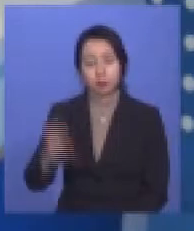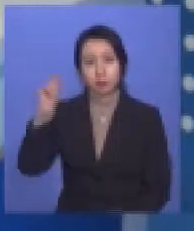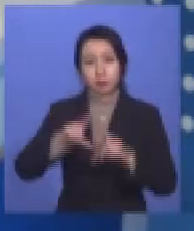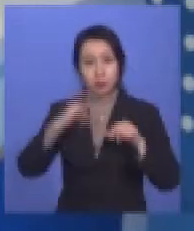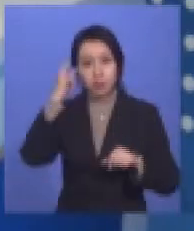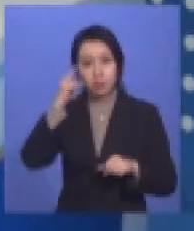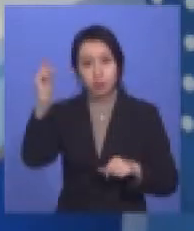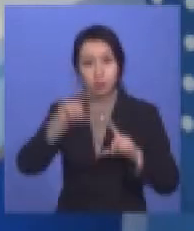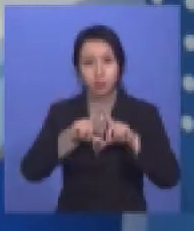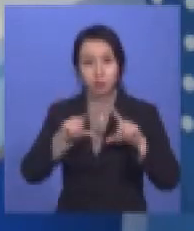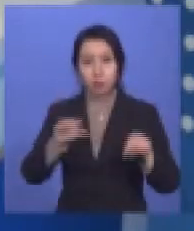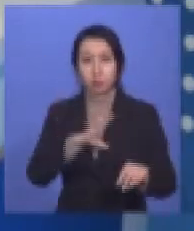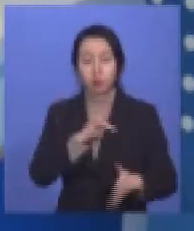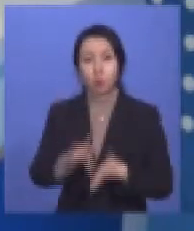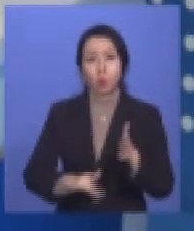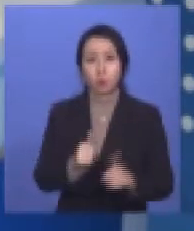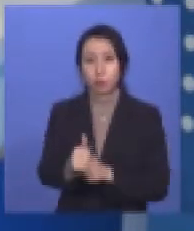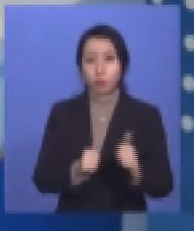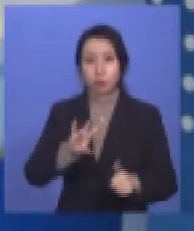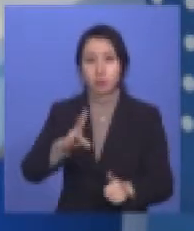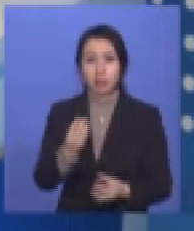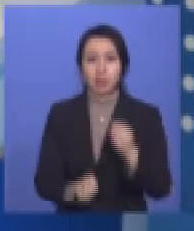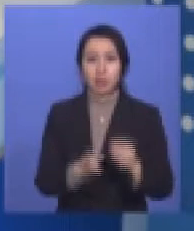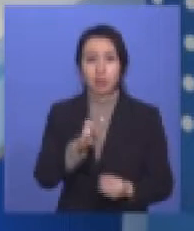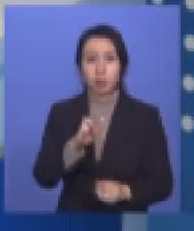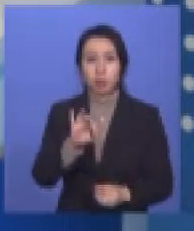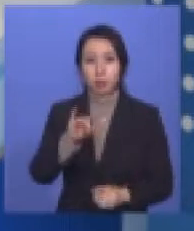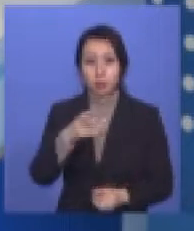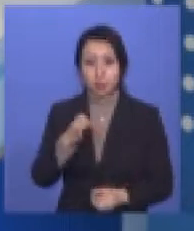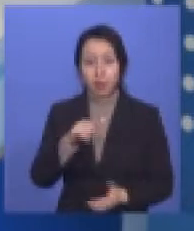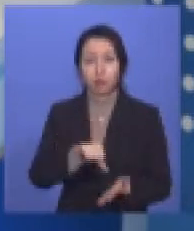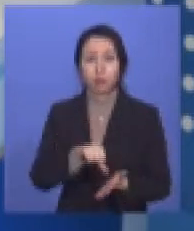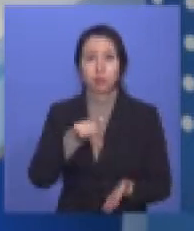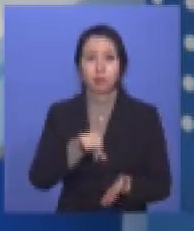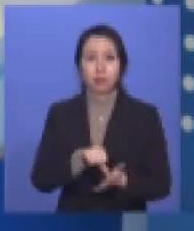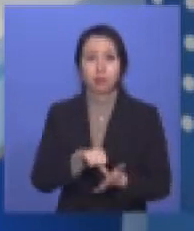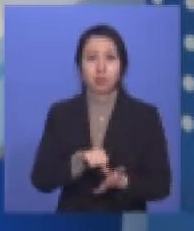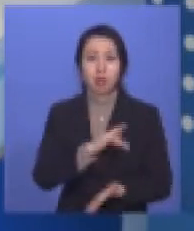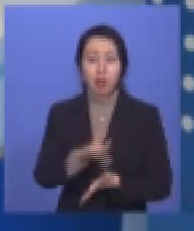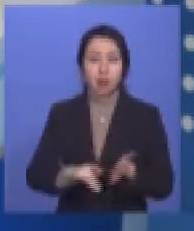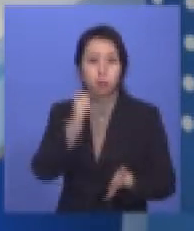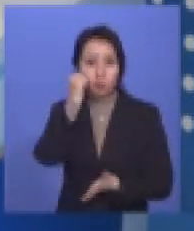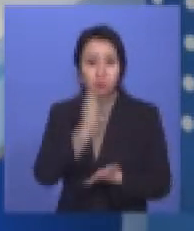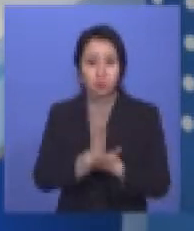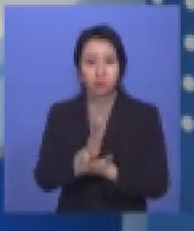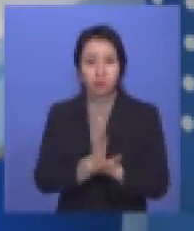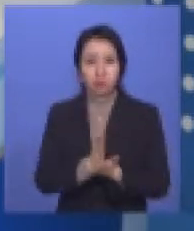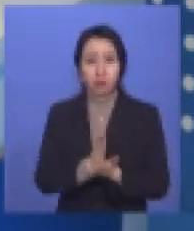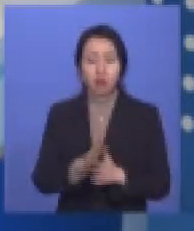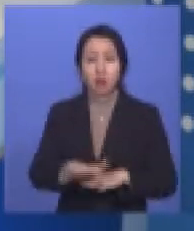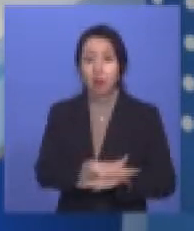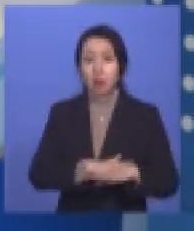В стенах казахской школы-гимназии прошел городской турнир по национальной игре «Ботай». Участие в нем приняли члены городского совета